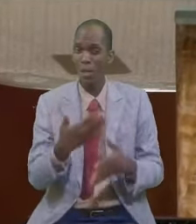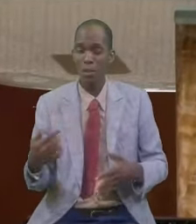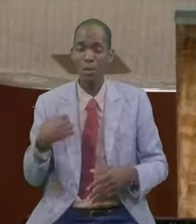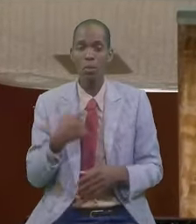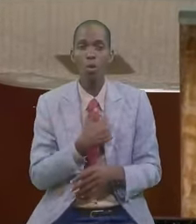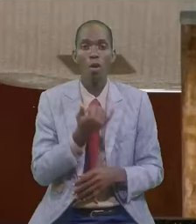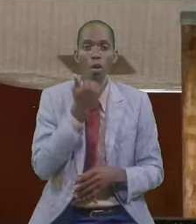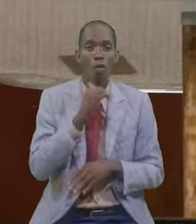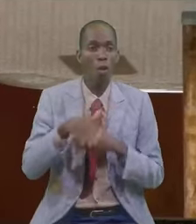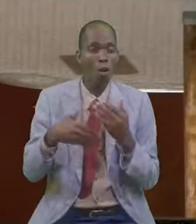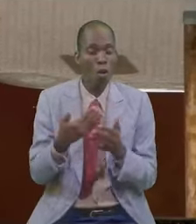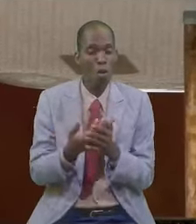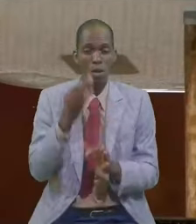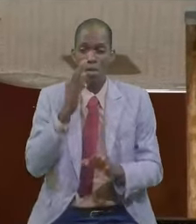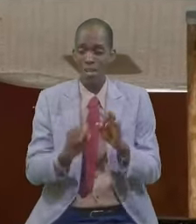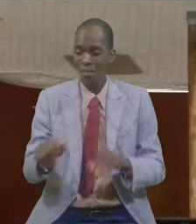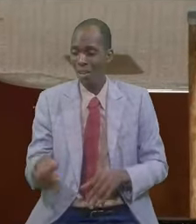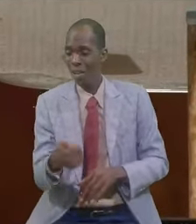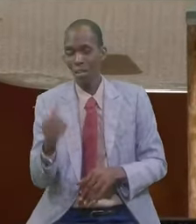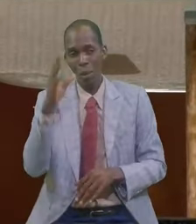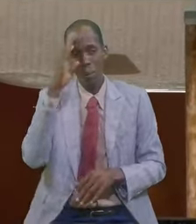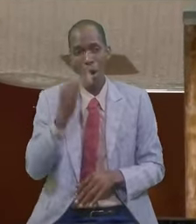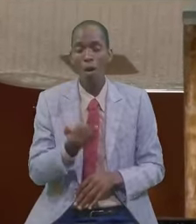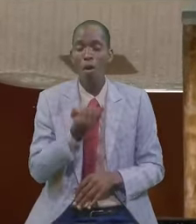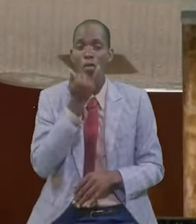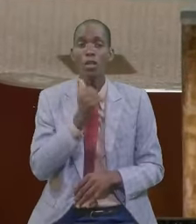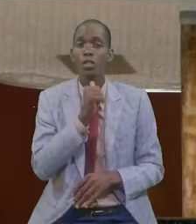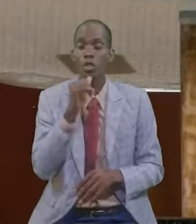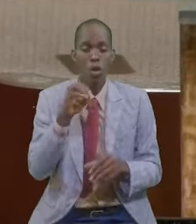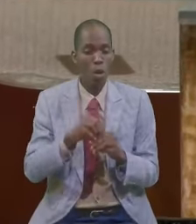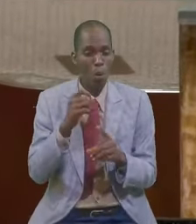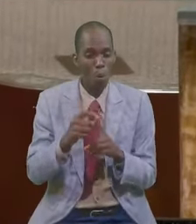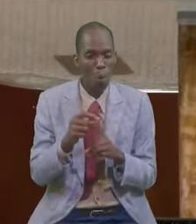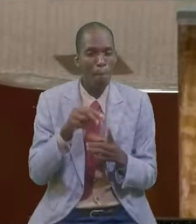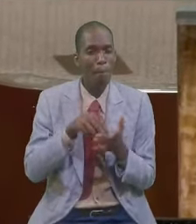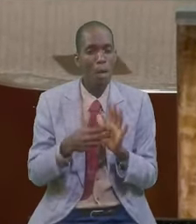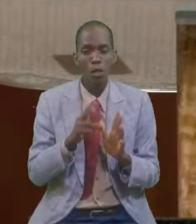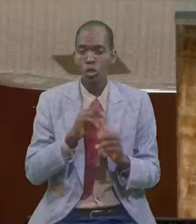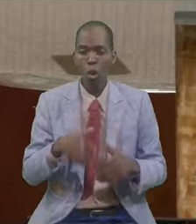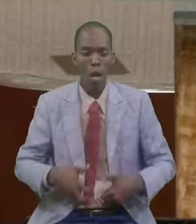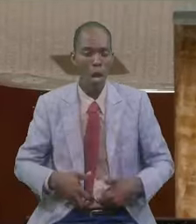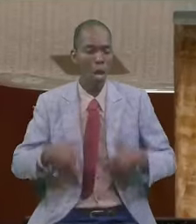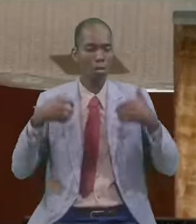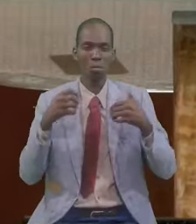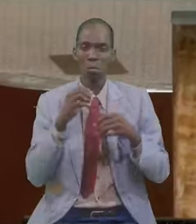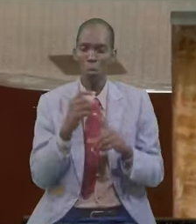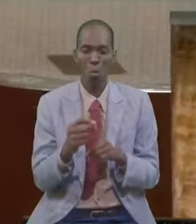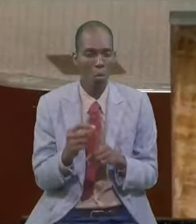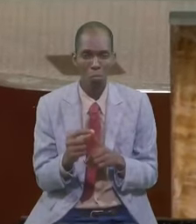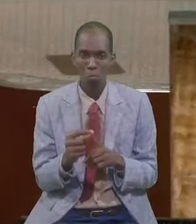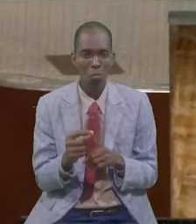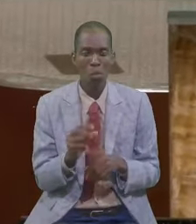si quelqu'un ne branche point en parole, pas de parole coléreuse, pas